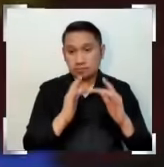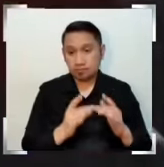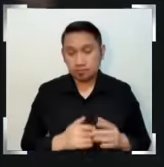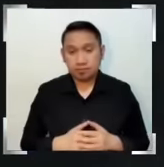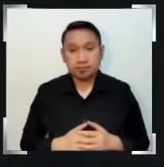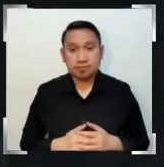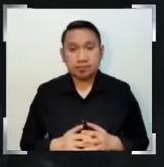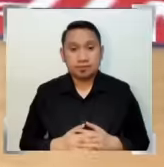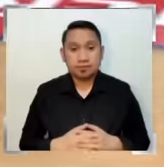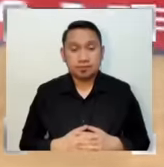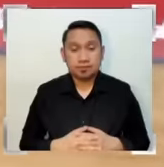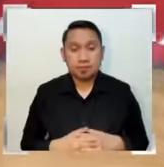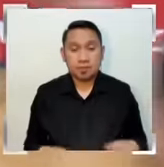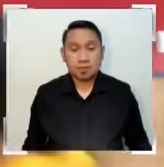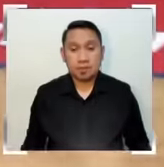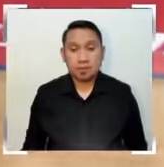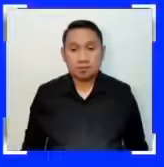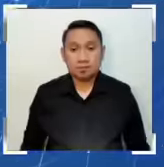NCAA.